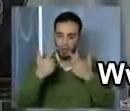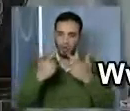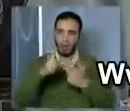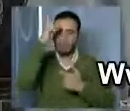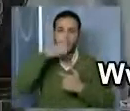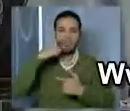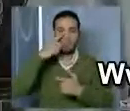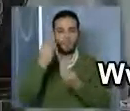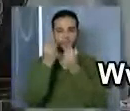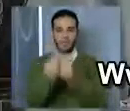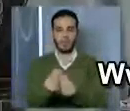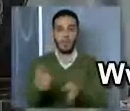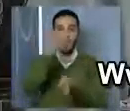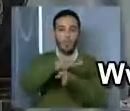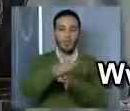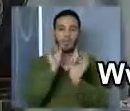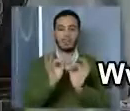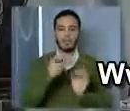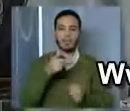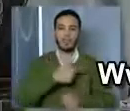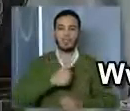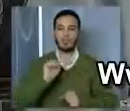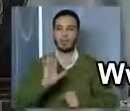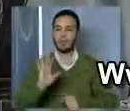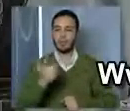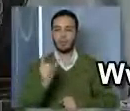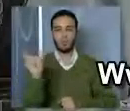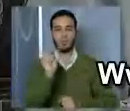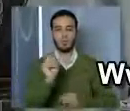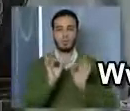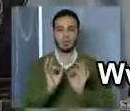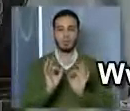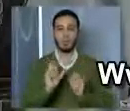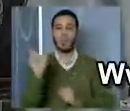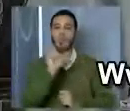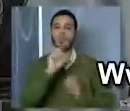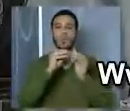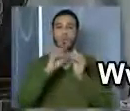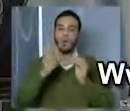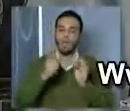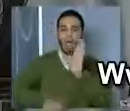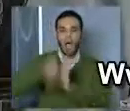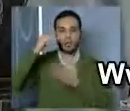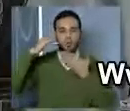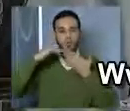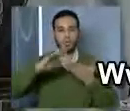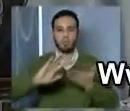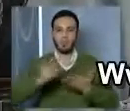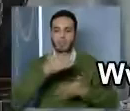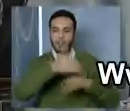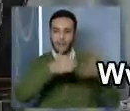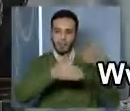اصطفى لكم الدين فلا تموتن إلا وأنتم مسلمون. فالمسلم هو أولى وأحرى بأن